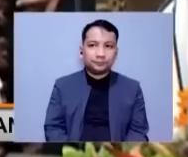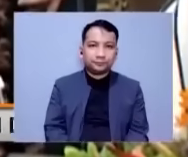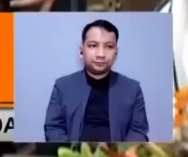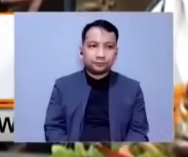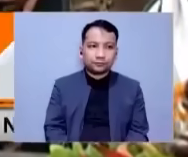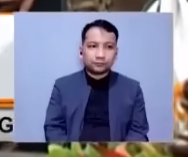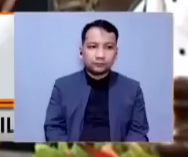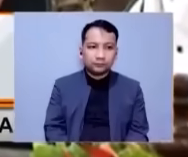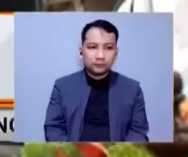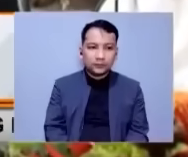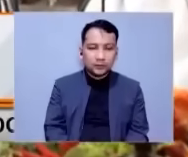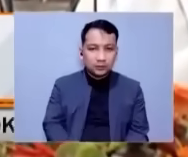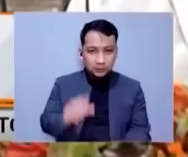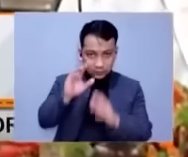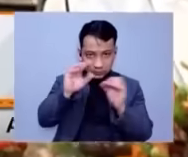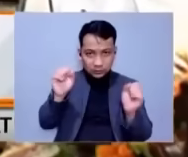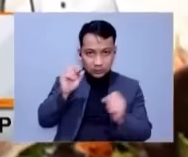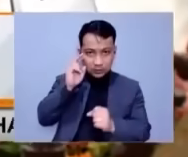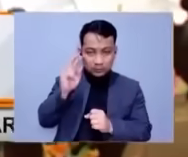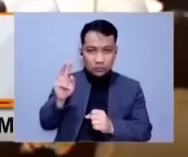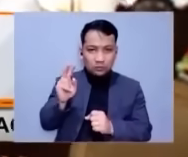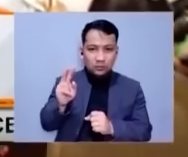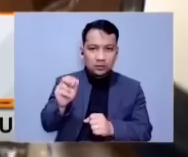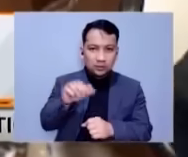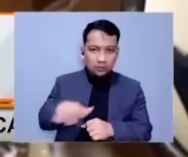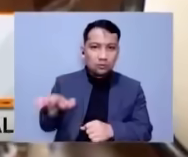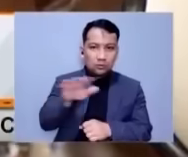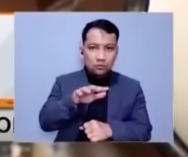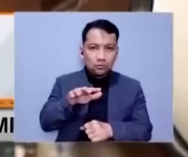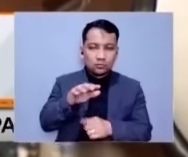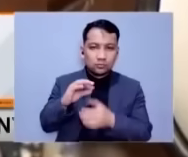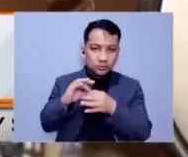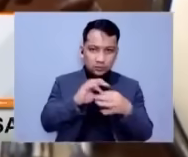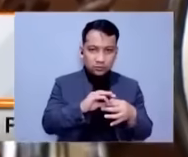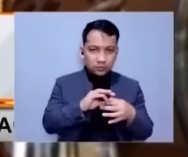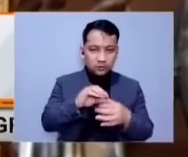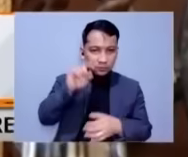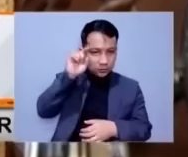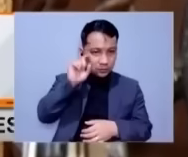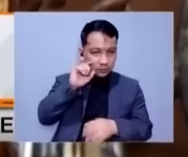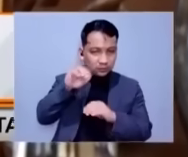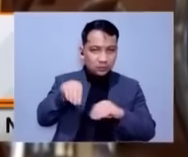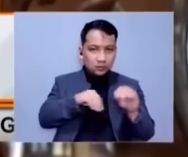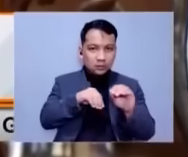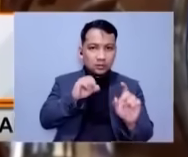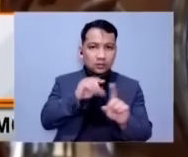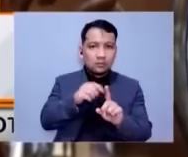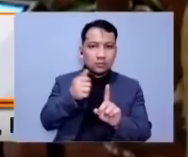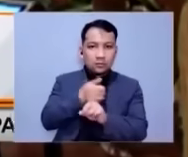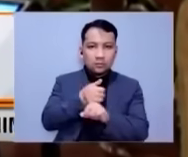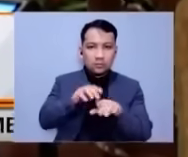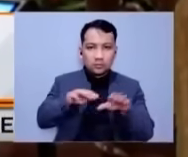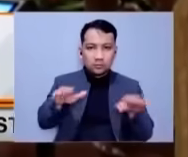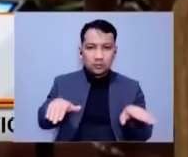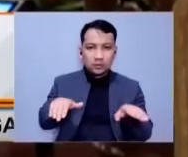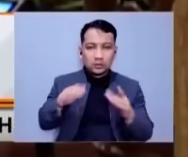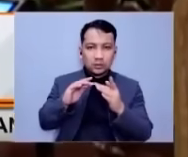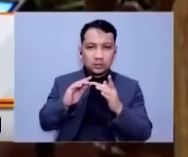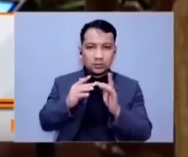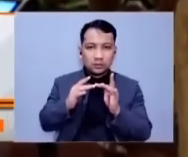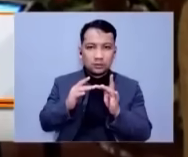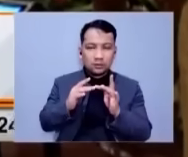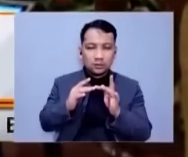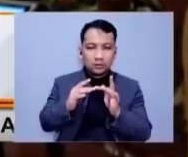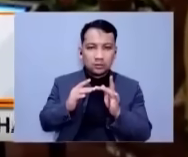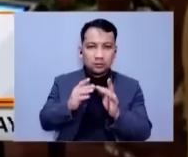Pinatutugis na ni Pangulong Bongbong Marcos ang lahat ng mga sangkot sa pang-exploit o pagsasamantala sa mga bata sa internet. Ito ang